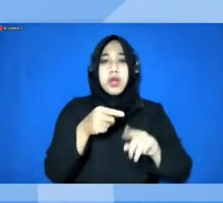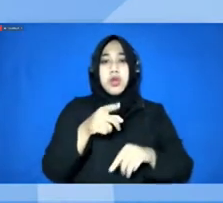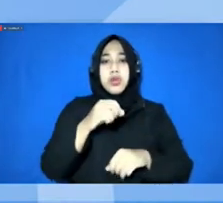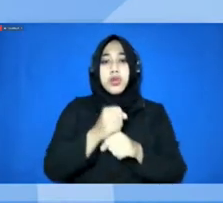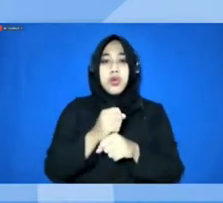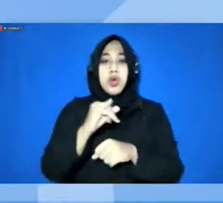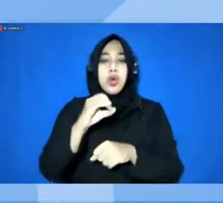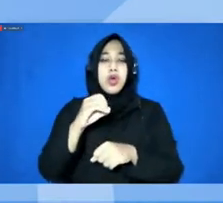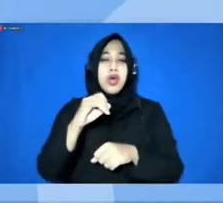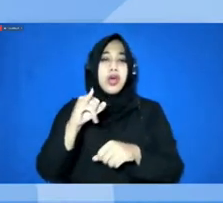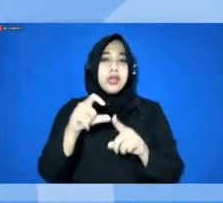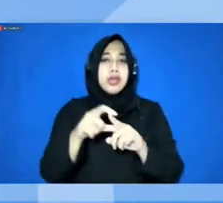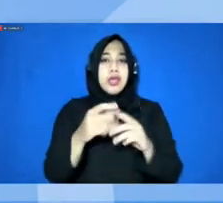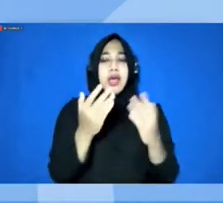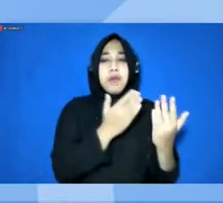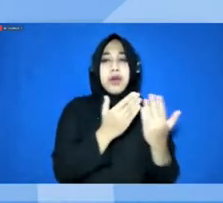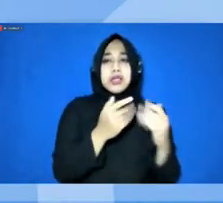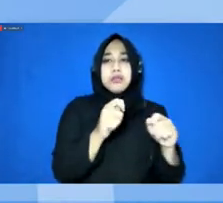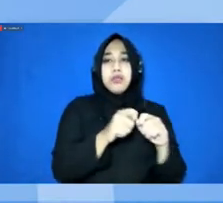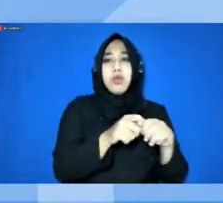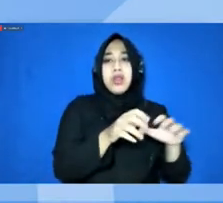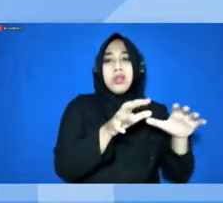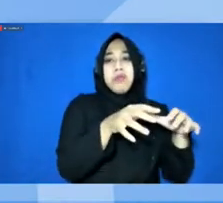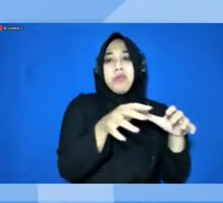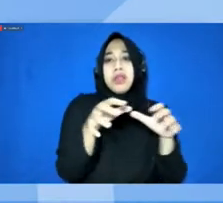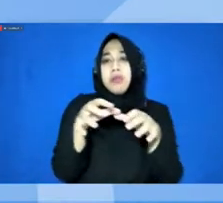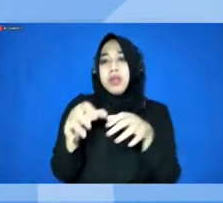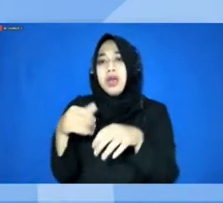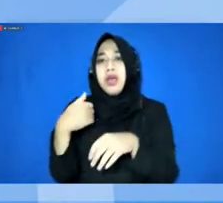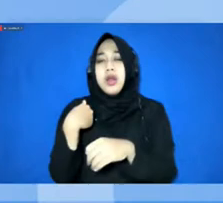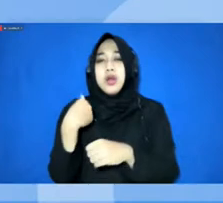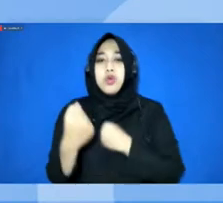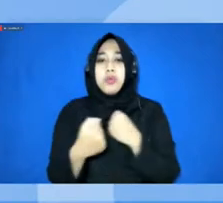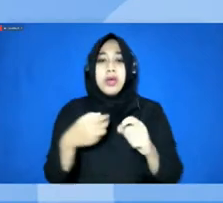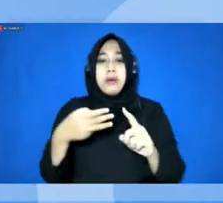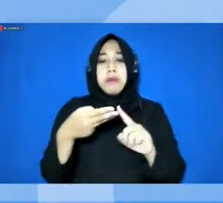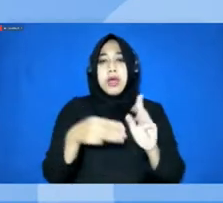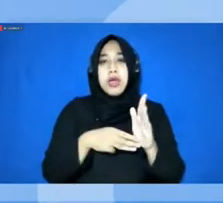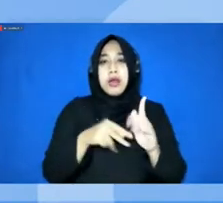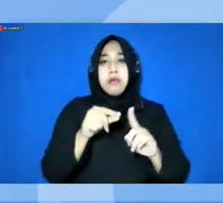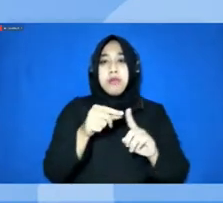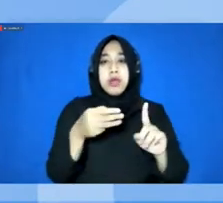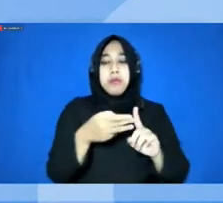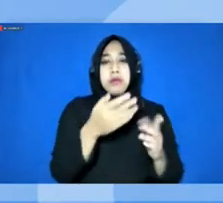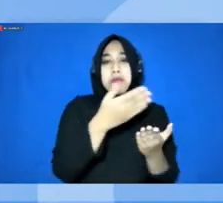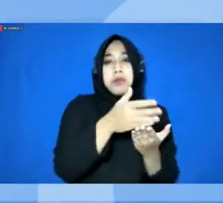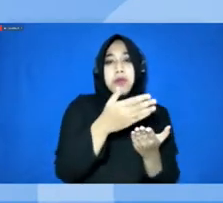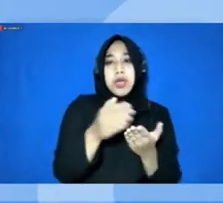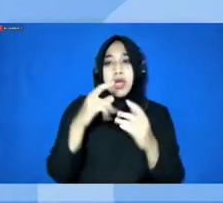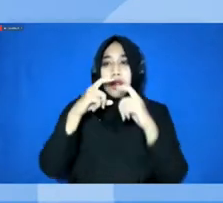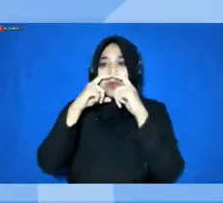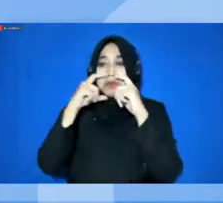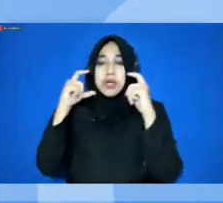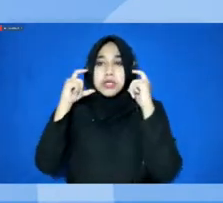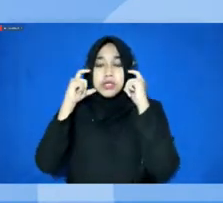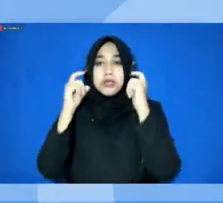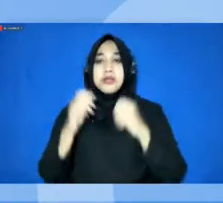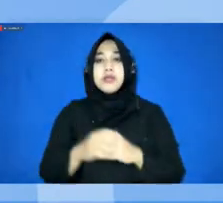satu aplikasi untuk memetakan. Di sini ada upaya dari BNPB, ada pembagian masker,